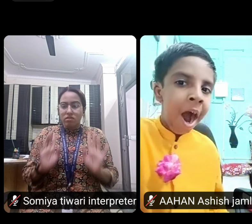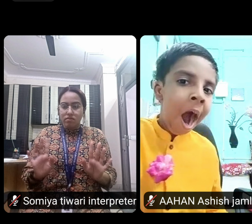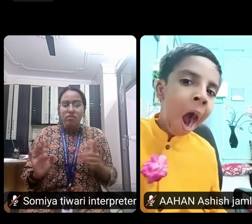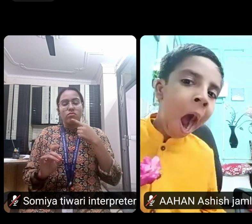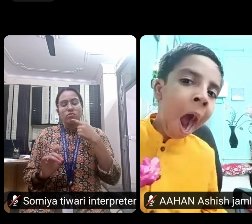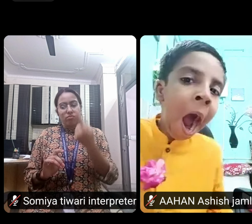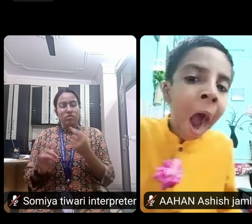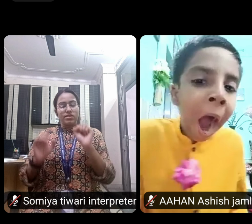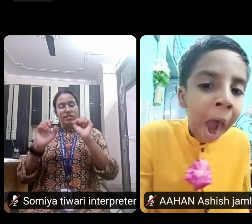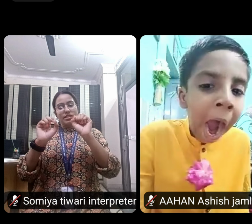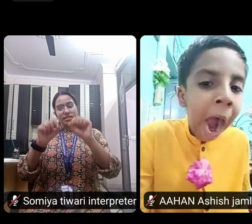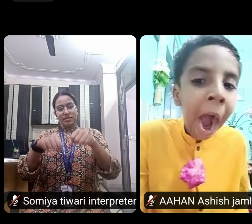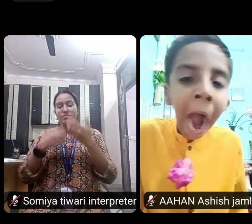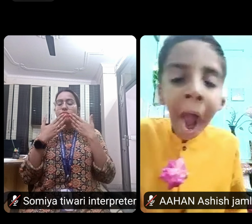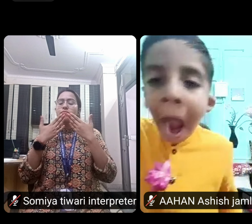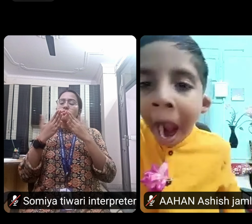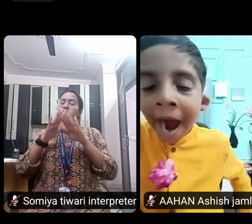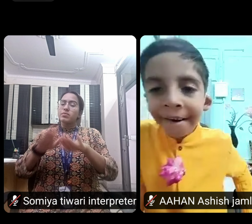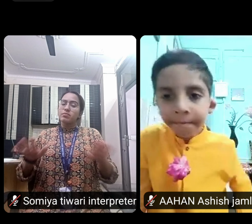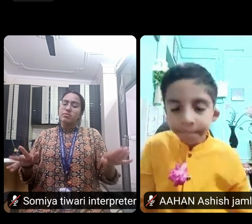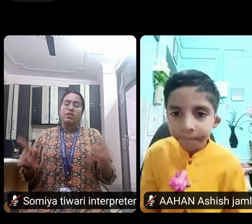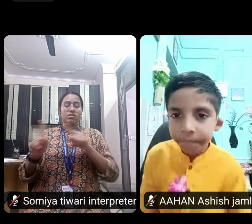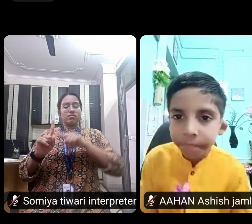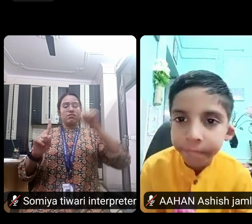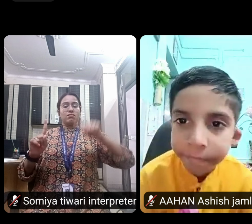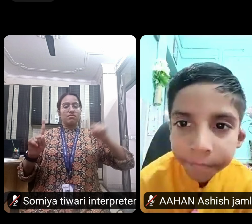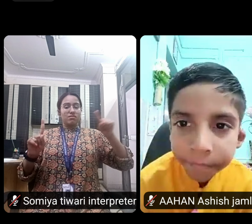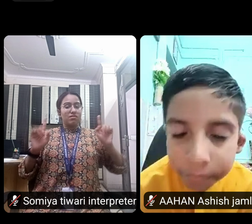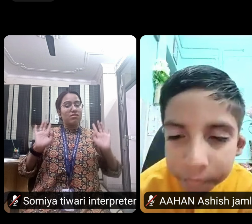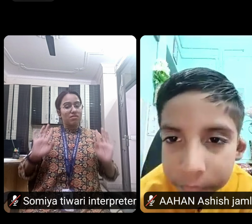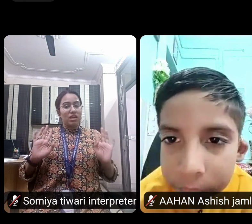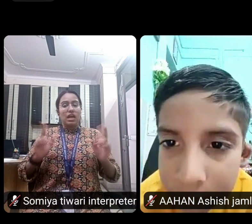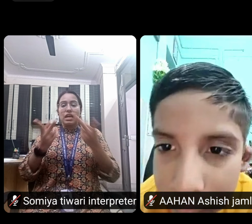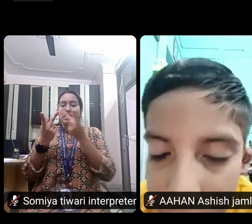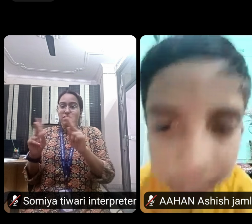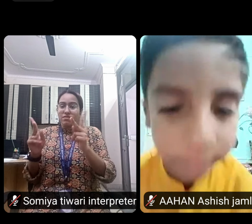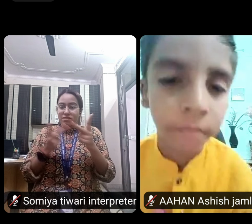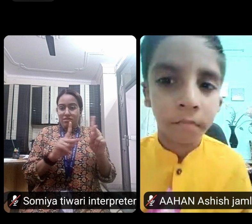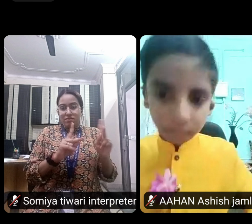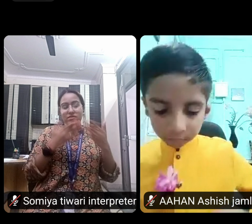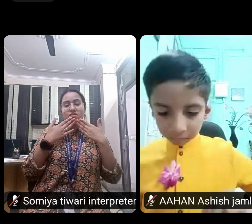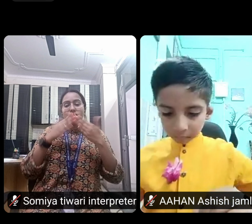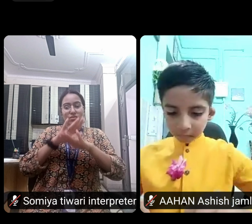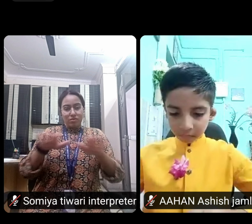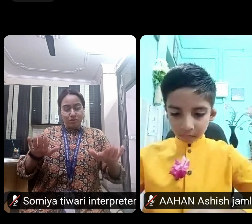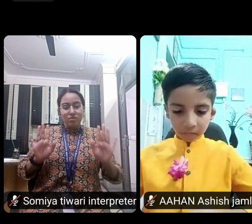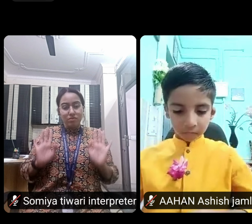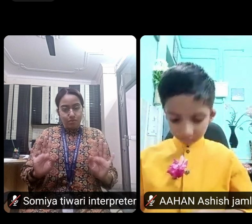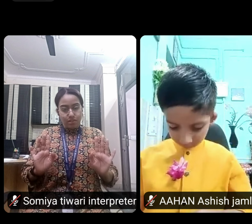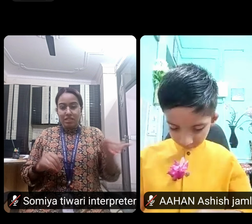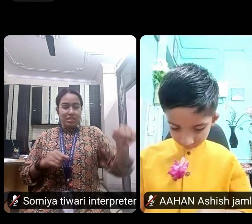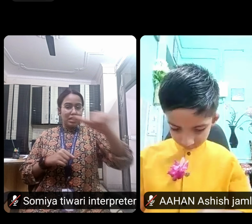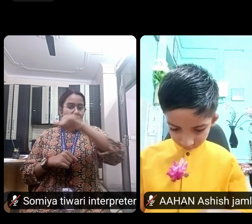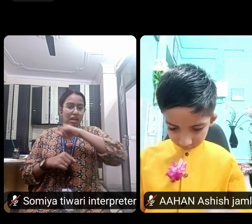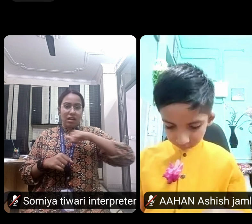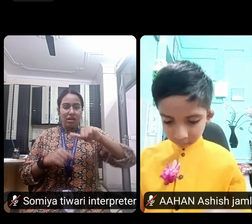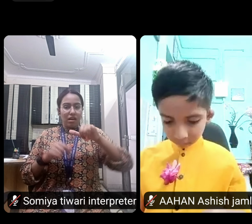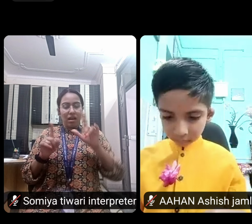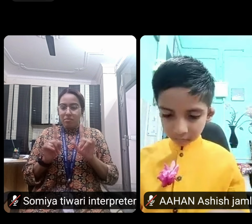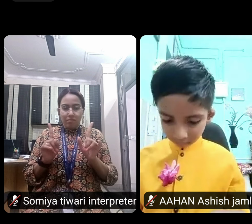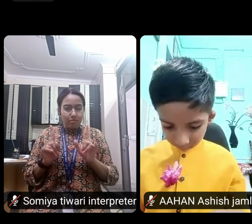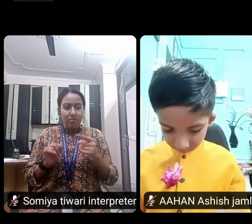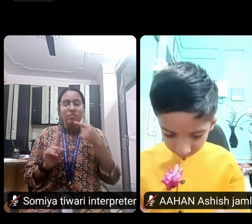सर बिल्कुल, हर बच्चों का अलग अलग गोल सेटिंग रहता है, ये सारा कुछ डिपेंड करता